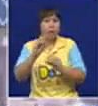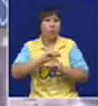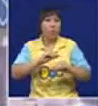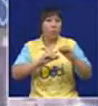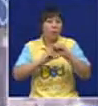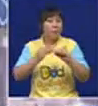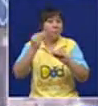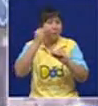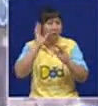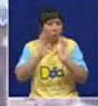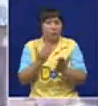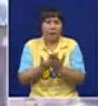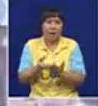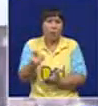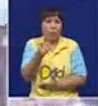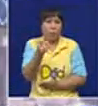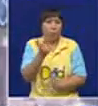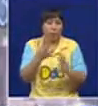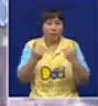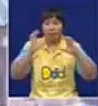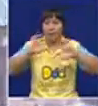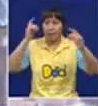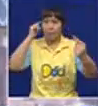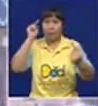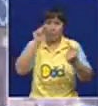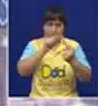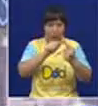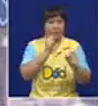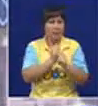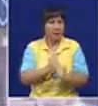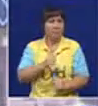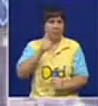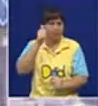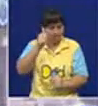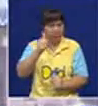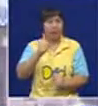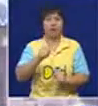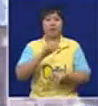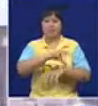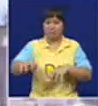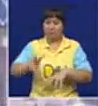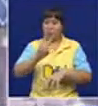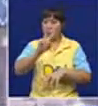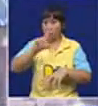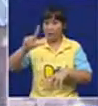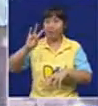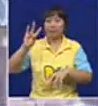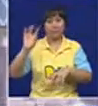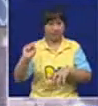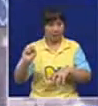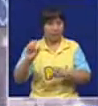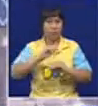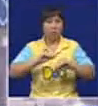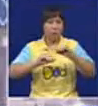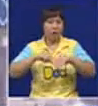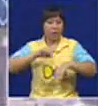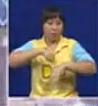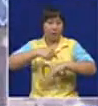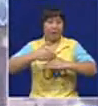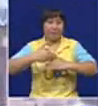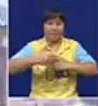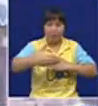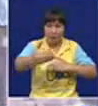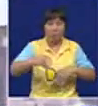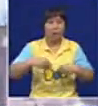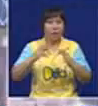บ้านผู้มีรายได้น้อยซึ่งรัฐบาลตั้งเป้าหมายจะทำให้ได้ถึง2,700,000ยูนิตเลยทีเดียวค่ะซึ่งก็เป็นโครงการระยะยาวนะคะเพื่อ